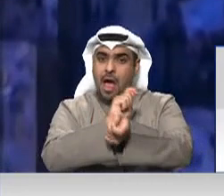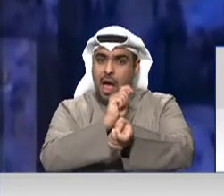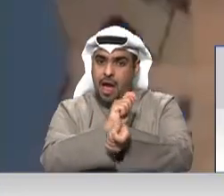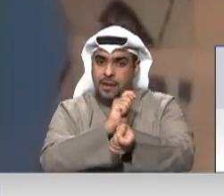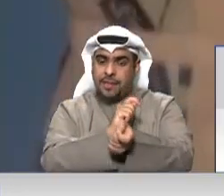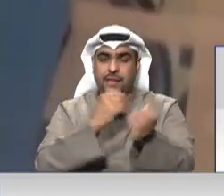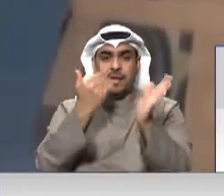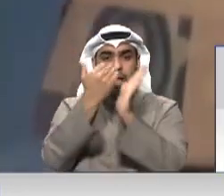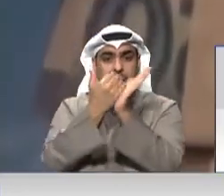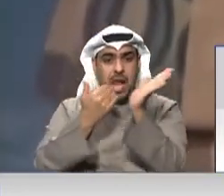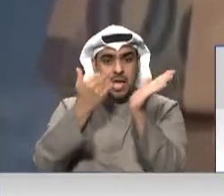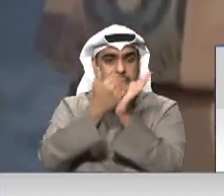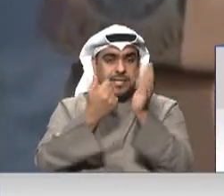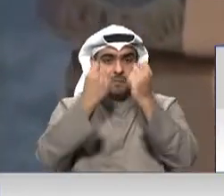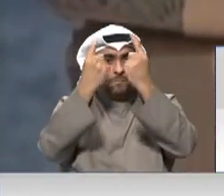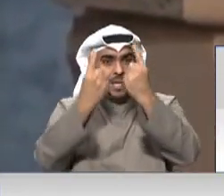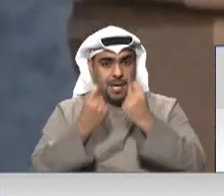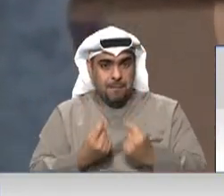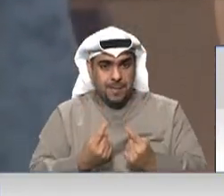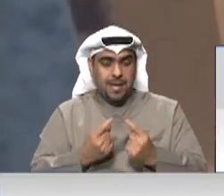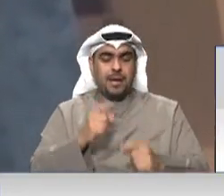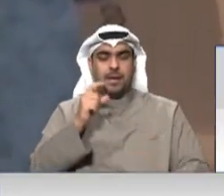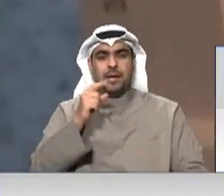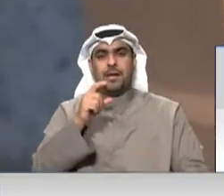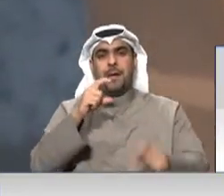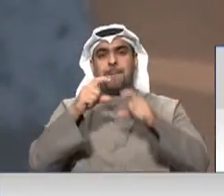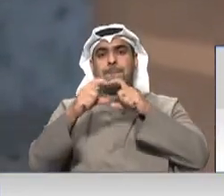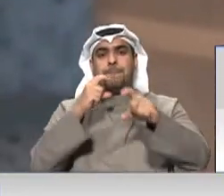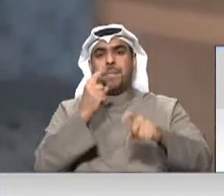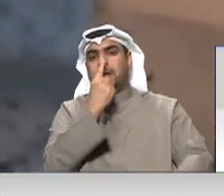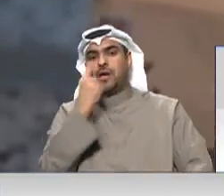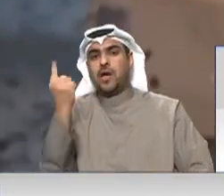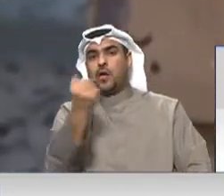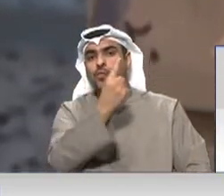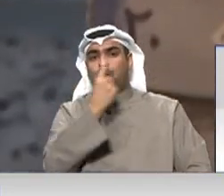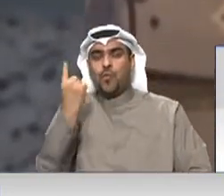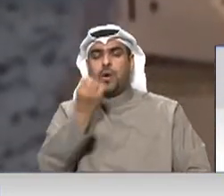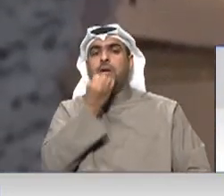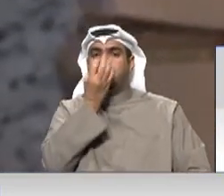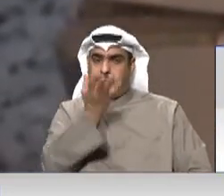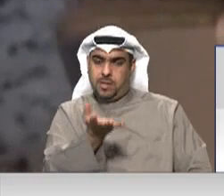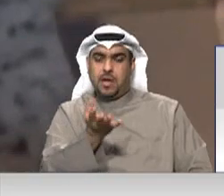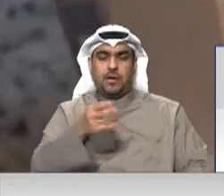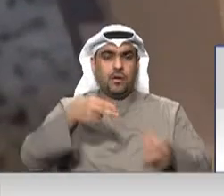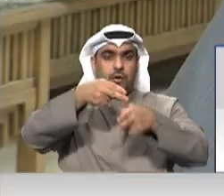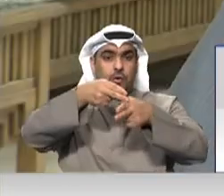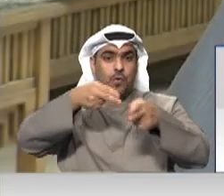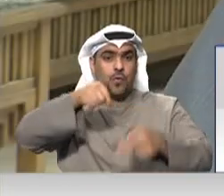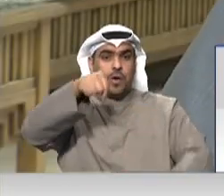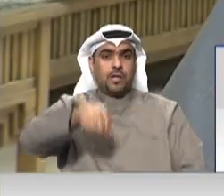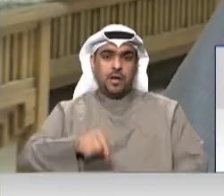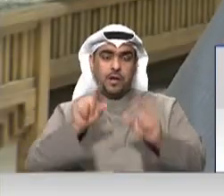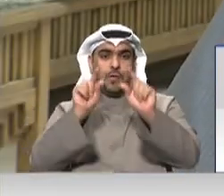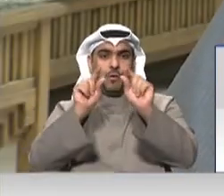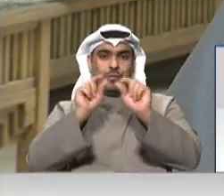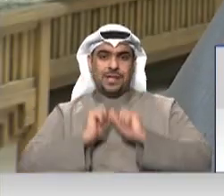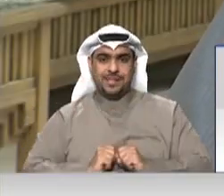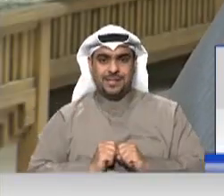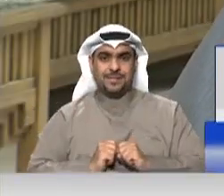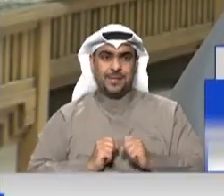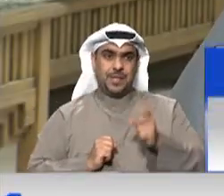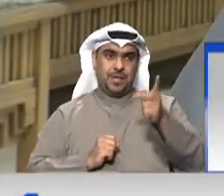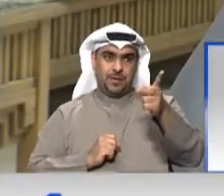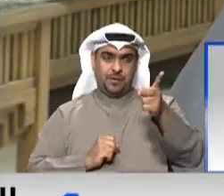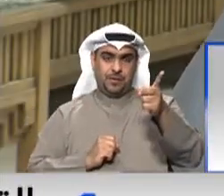السيادي لدوله الكويت ياتي من خلال نقاط القوه الائتمانيه الرئيسيه في البلاد في الفترات السابقه فتره